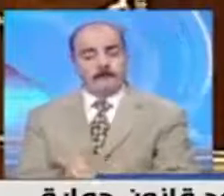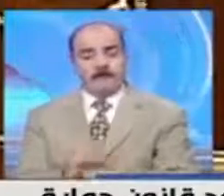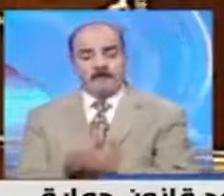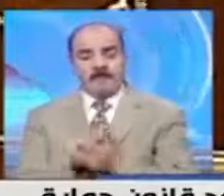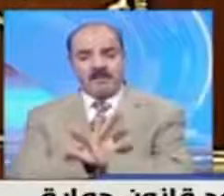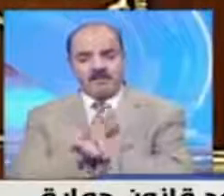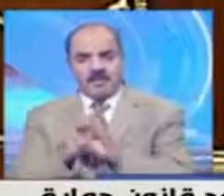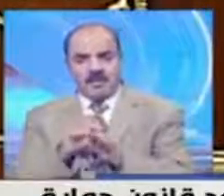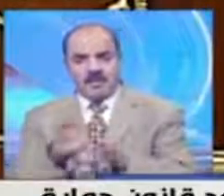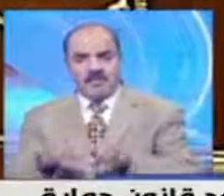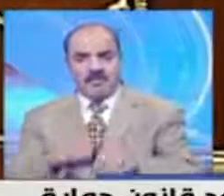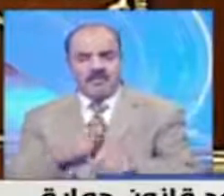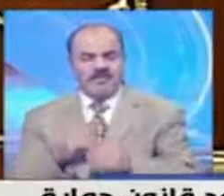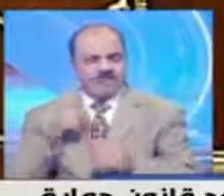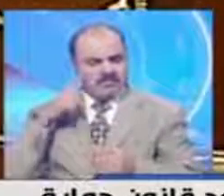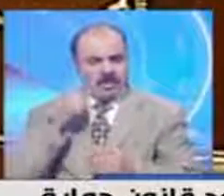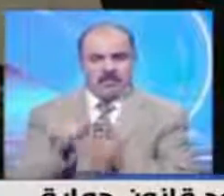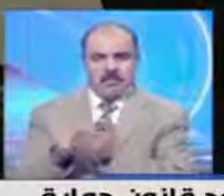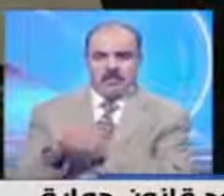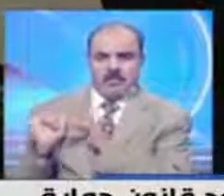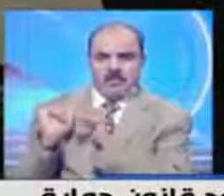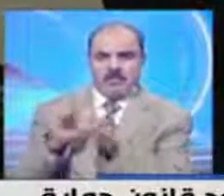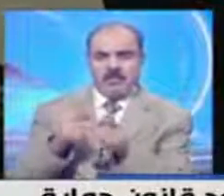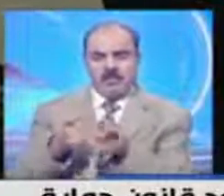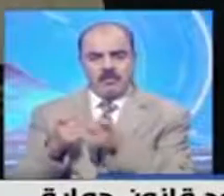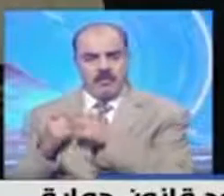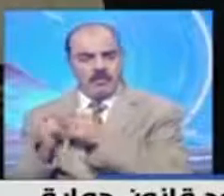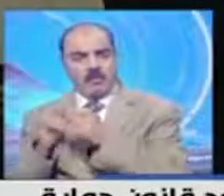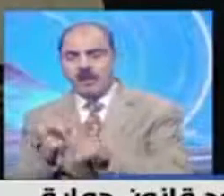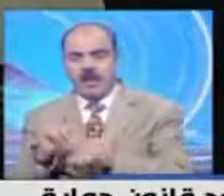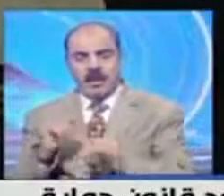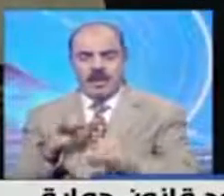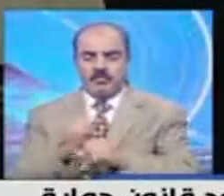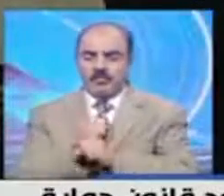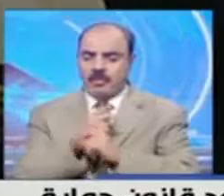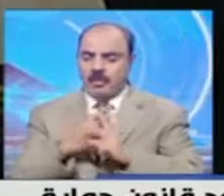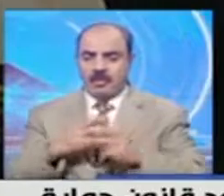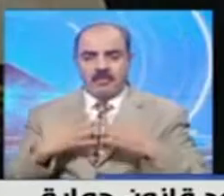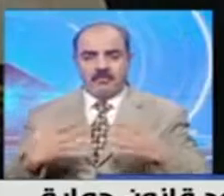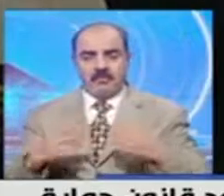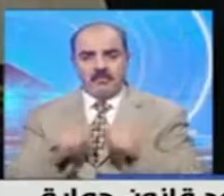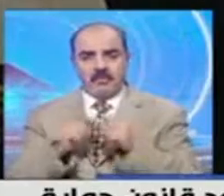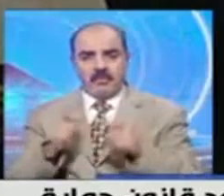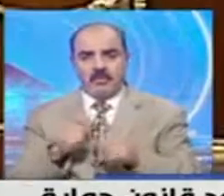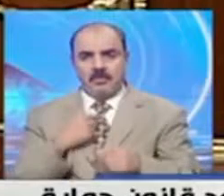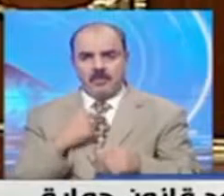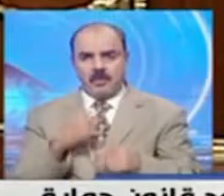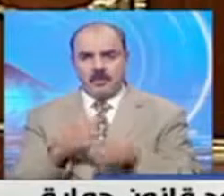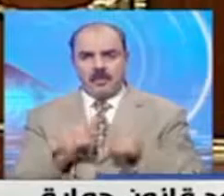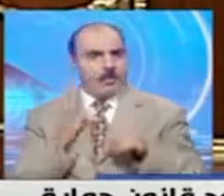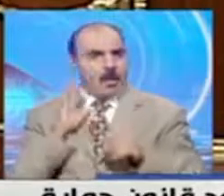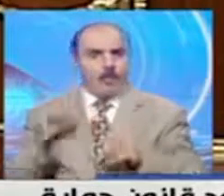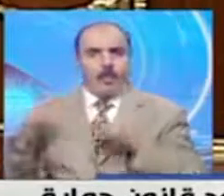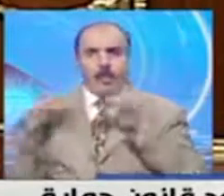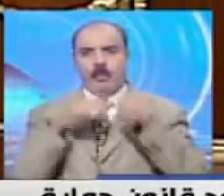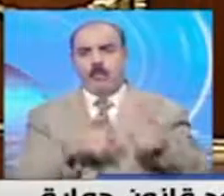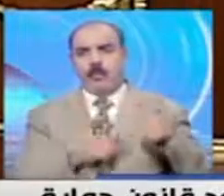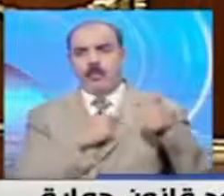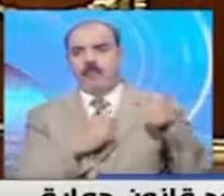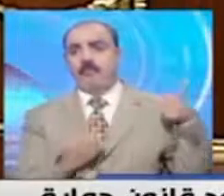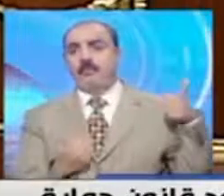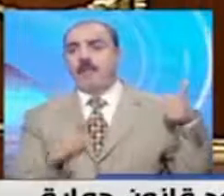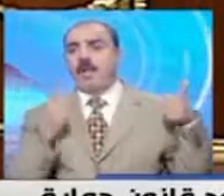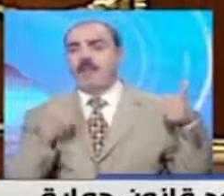الحد من السيطره وتدلي العوائق الدخول والتوسع في الاسواق المختلفه الى جانب منع ظهور كيانات احتكاريه او تعزيز